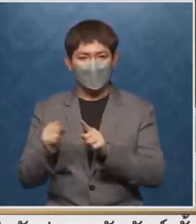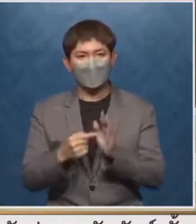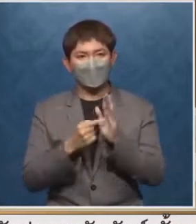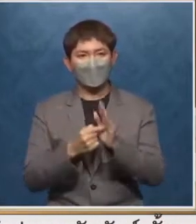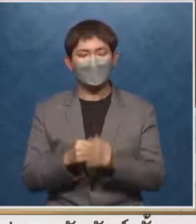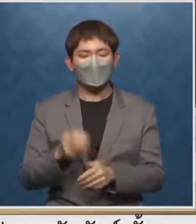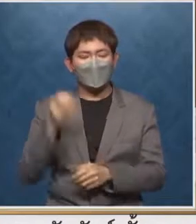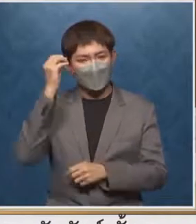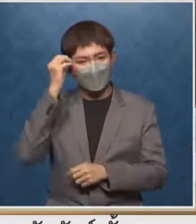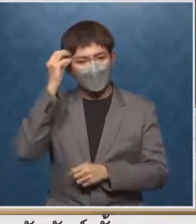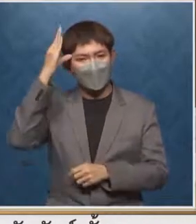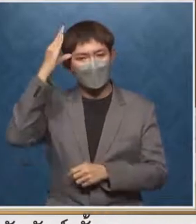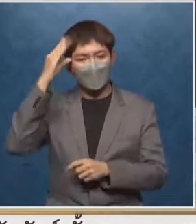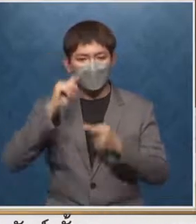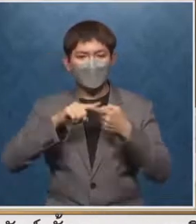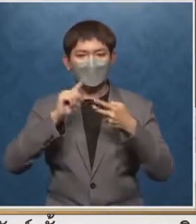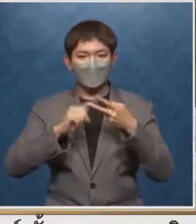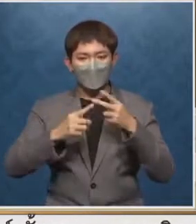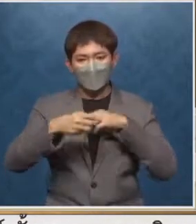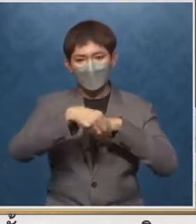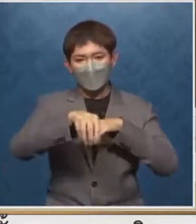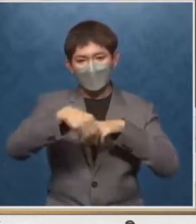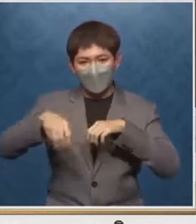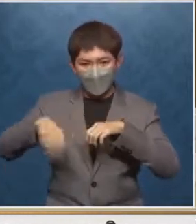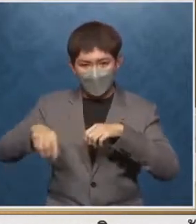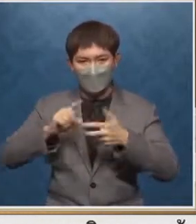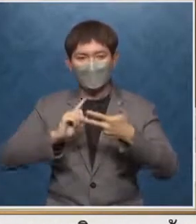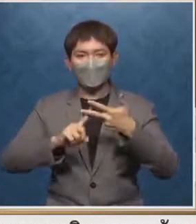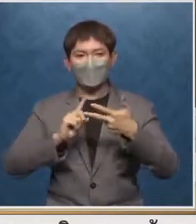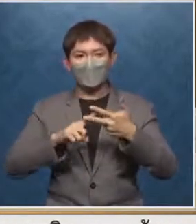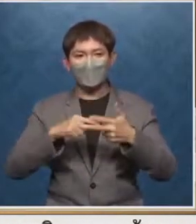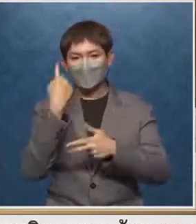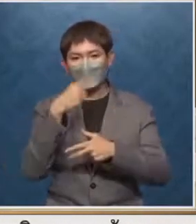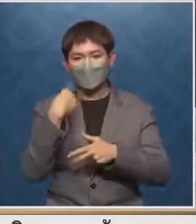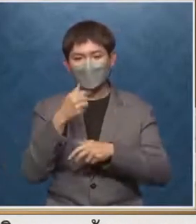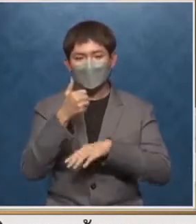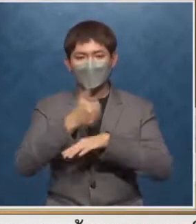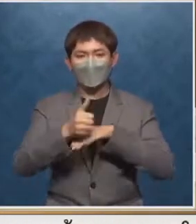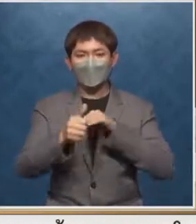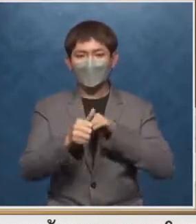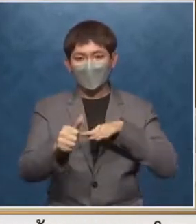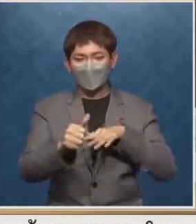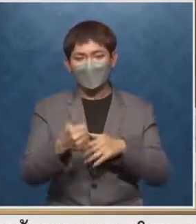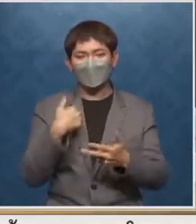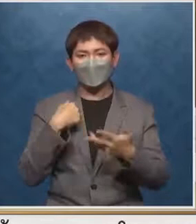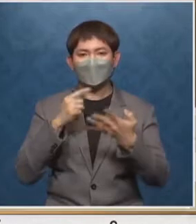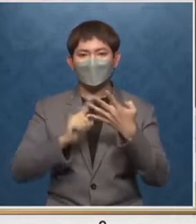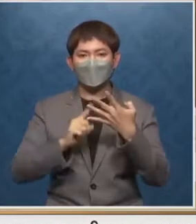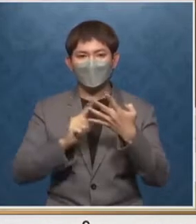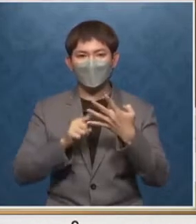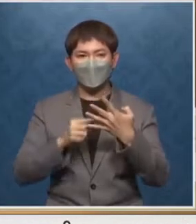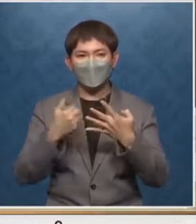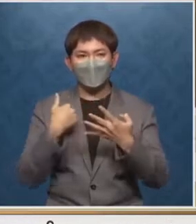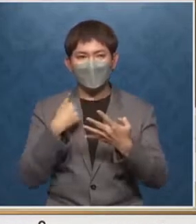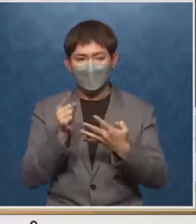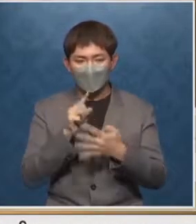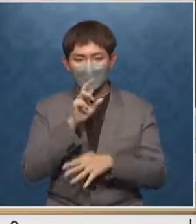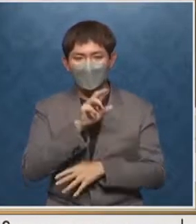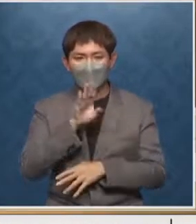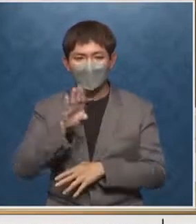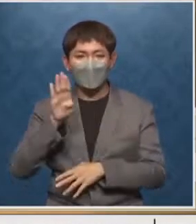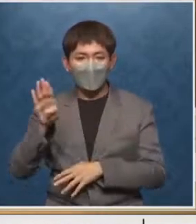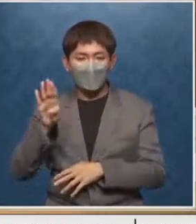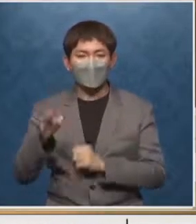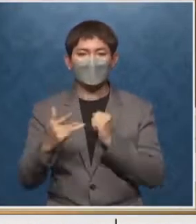างองค์ความรู้สร้างเครือข่ายนะครับหาคนที่จะมาเป็นแกนนำแล้วก็สร้างเครื่องมือที่เป็นเครื่องมือเชิงระบบหรืออิเล็กทร